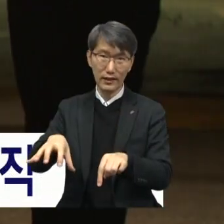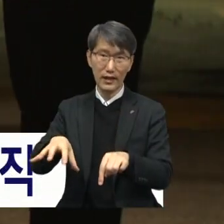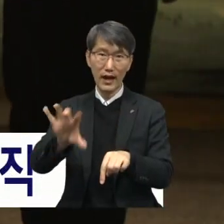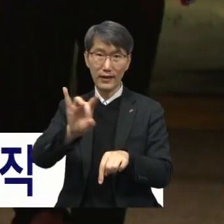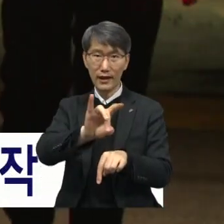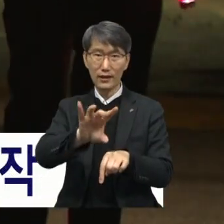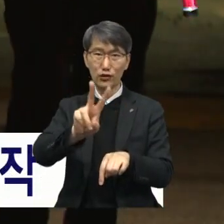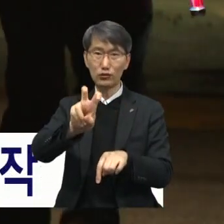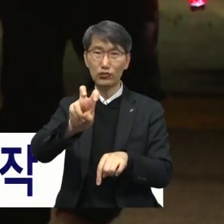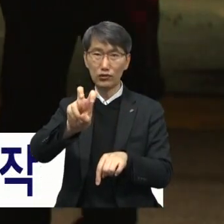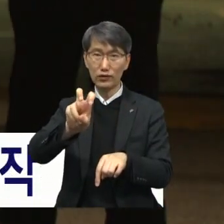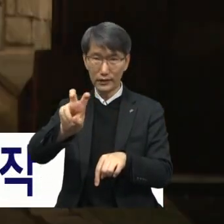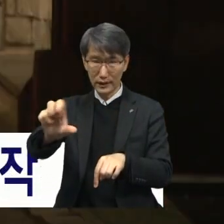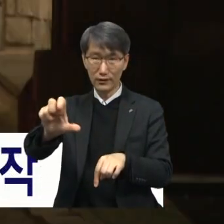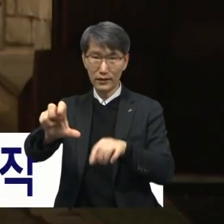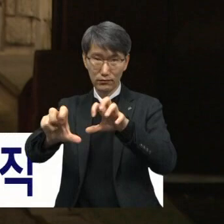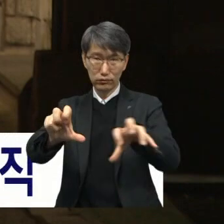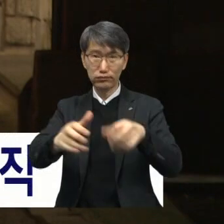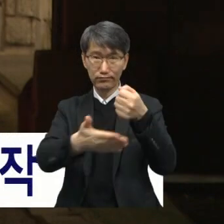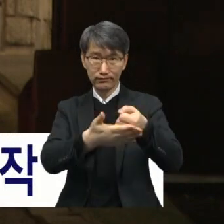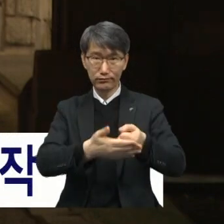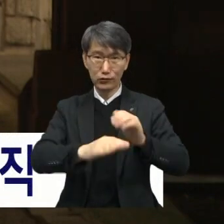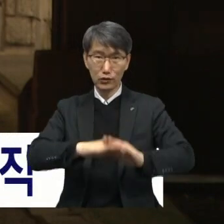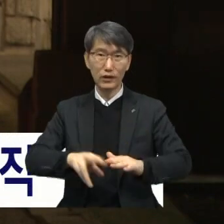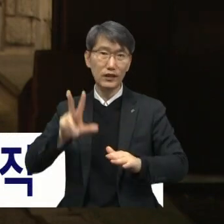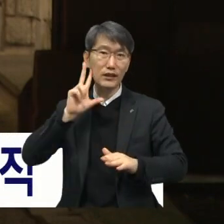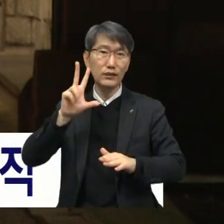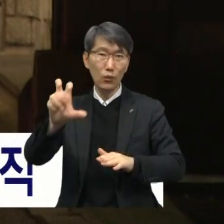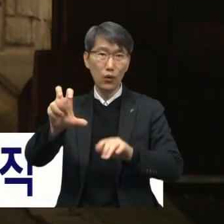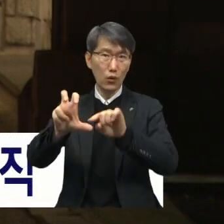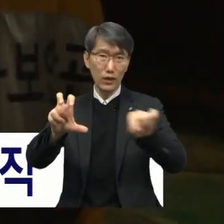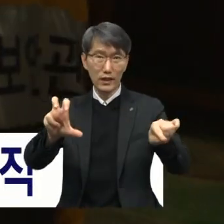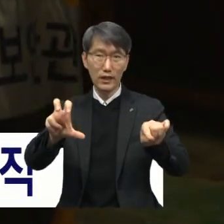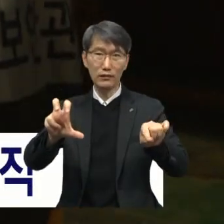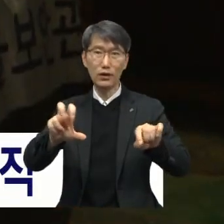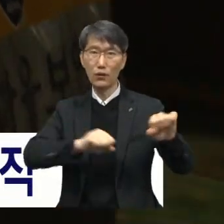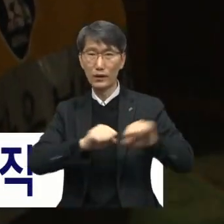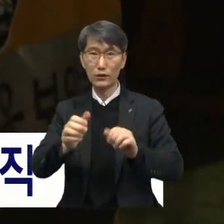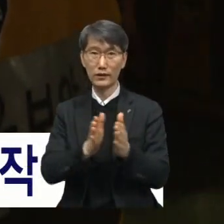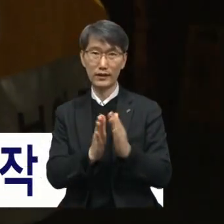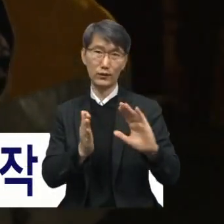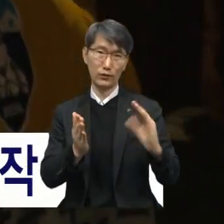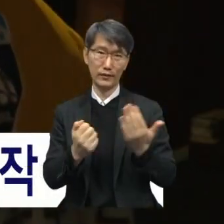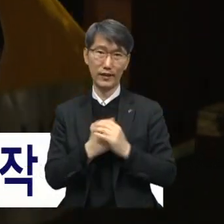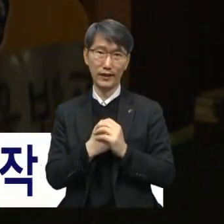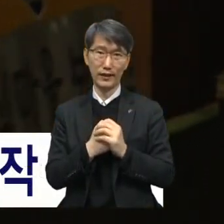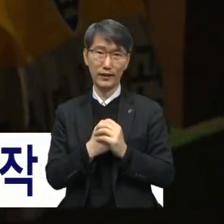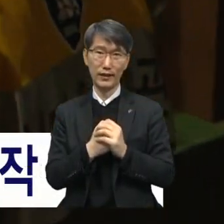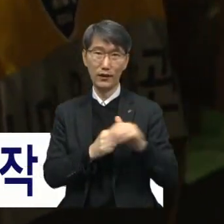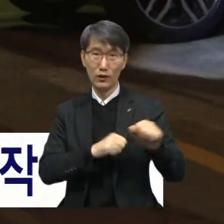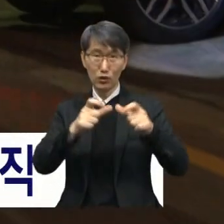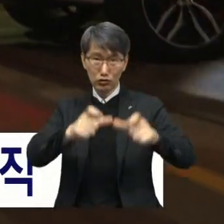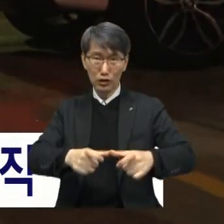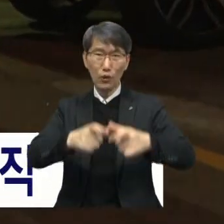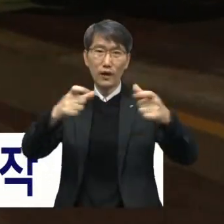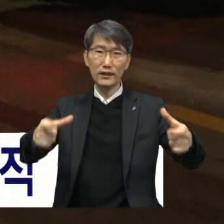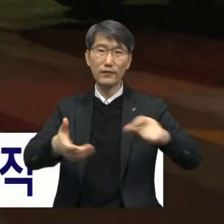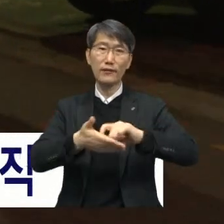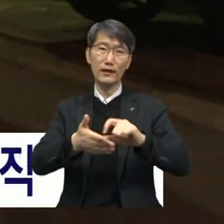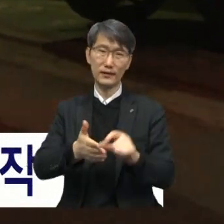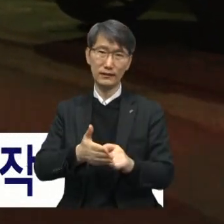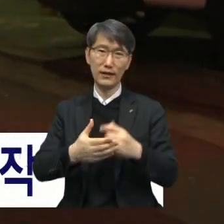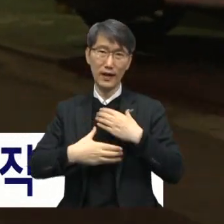개소씩 25개 구역을 선정하고 25일부터 활동을 시작한다고 밝혔습니다. 활동 구역이 확대된